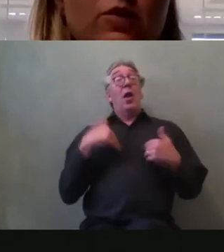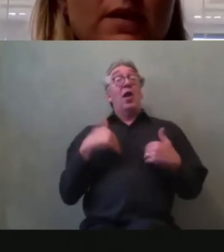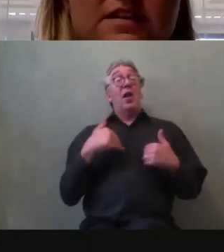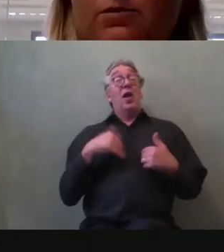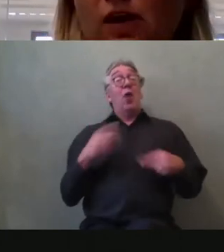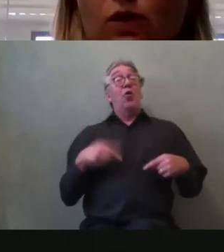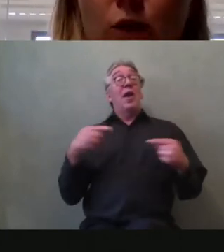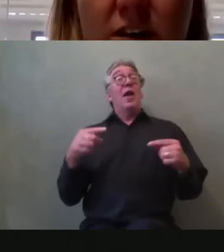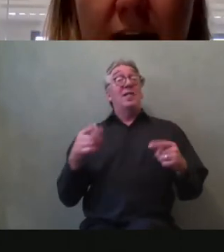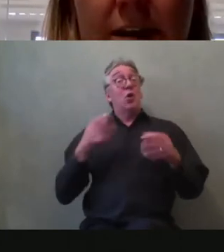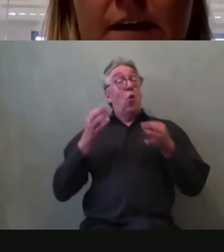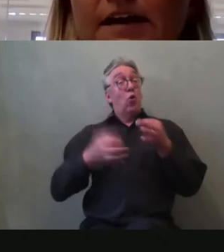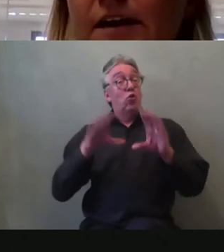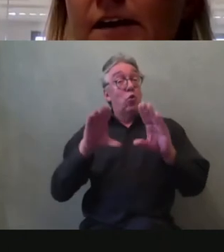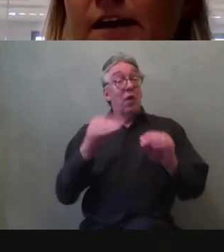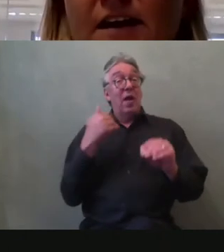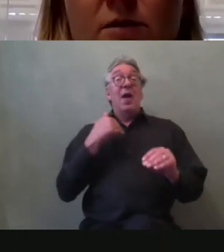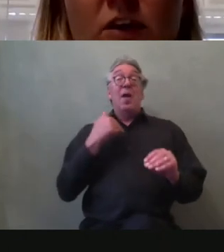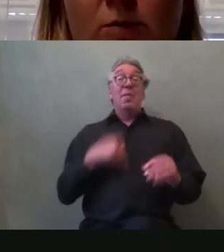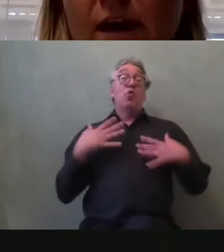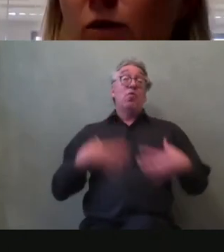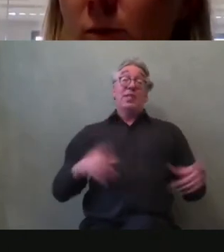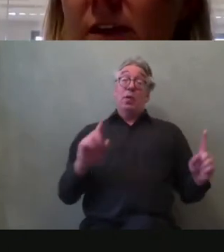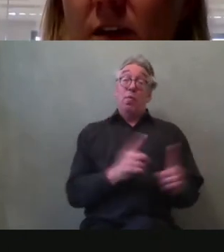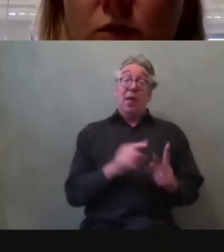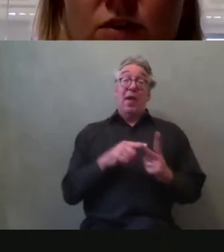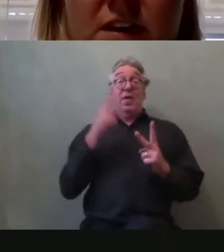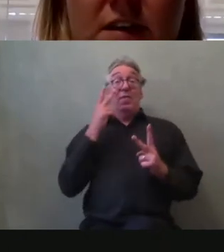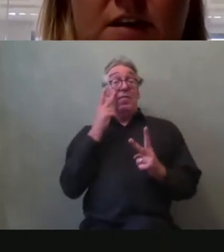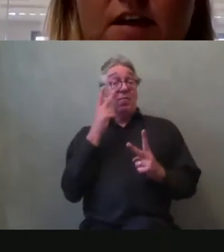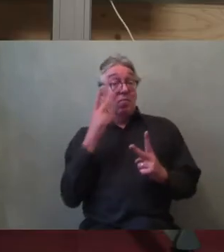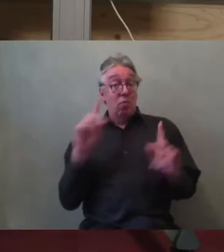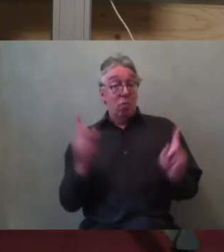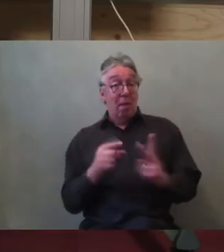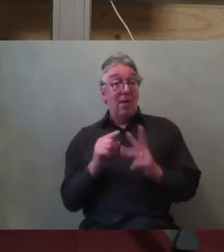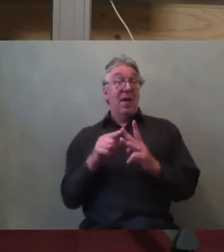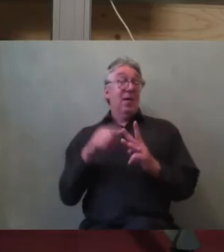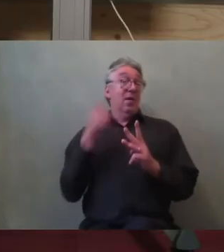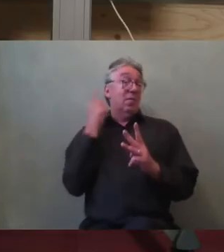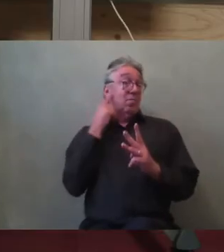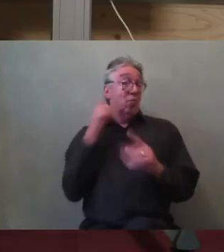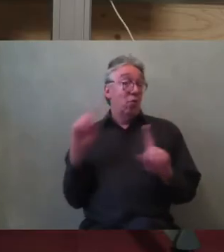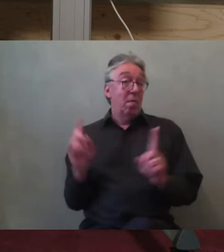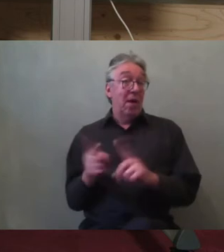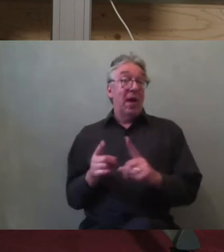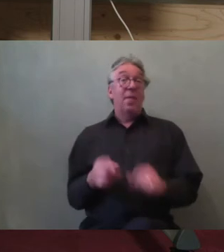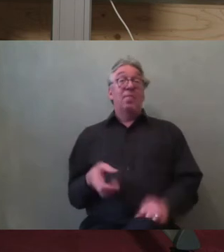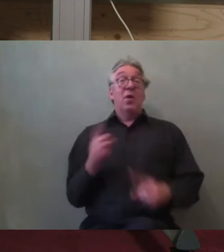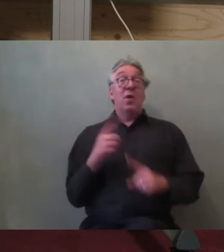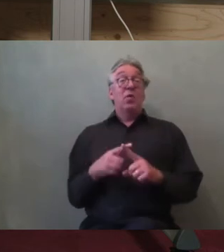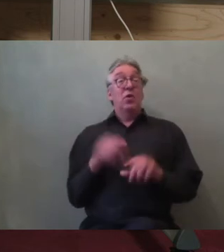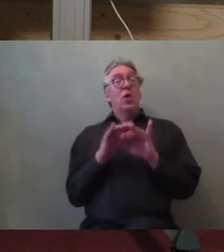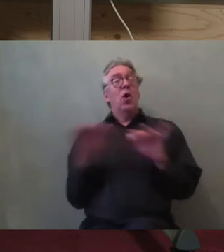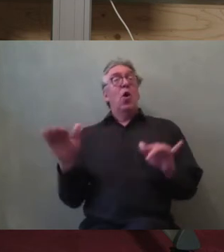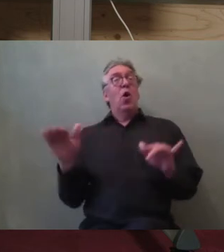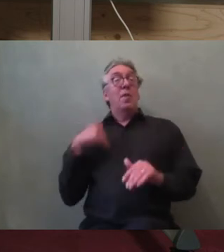beperking en voor mensen die prikkelgevoelig zijn. Daarnaast hebben we gesprekken gevoerd met danscursisten met een fysieke beperking of een lichtstandelijke beperking